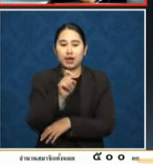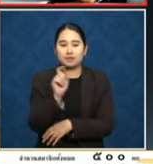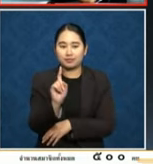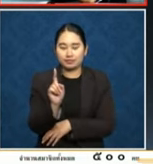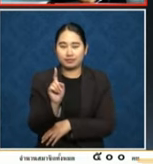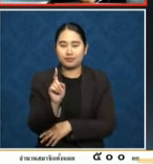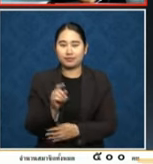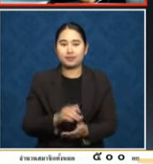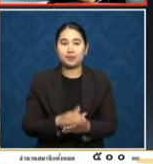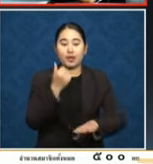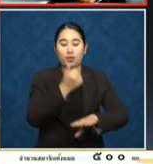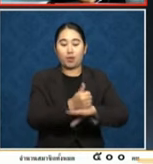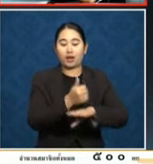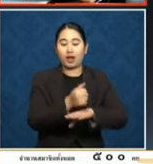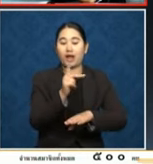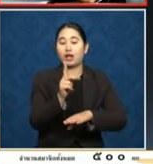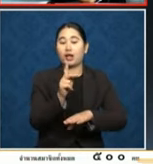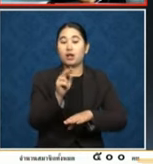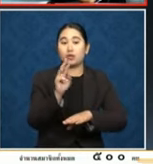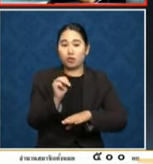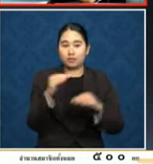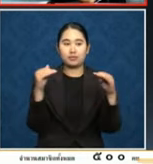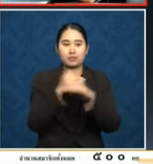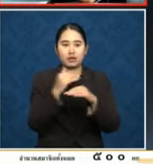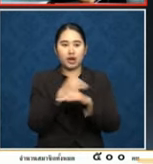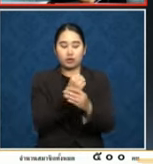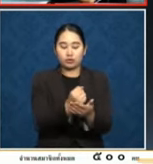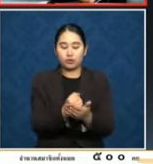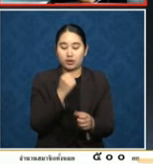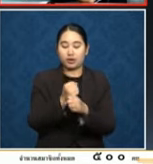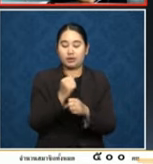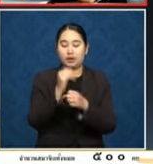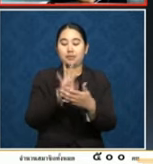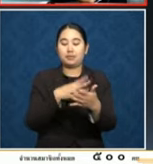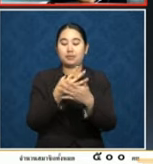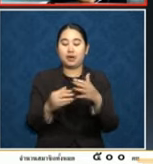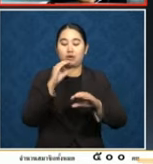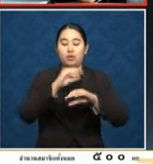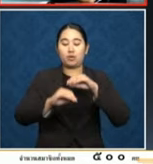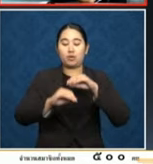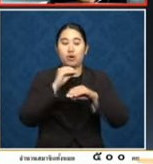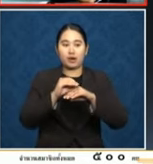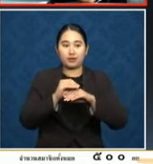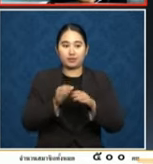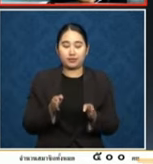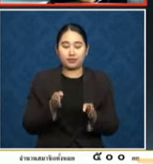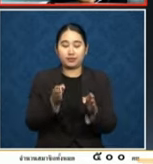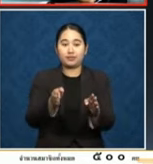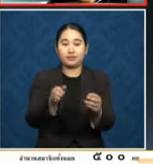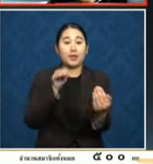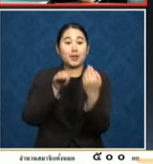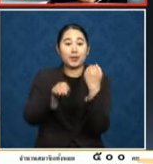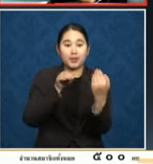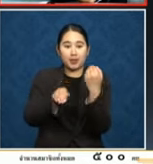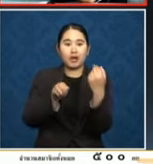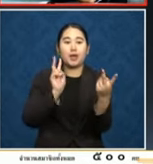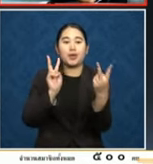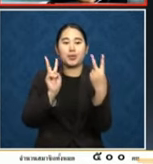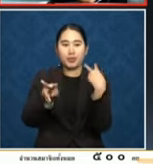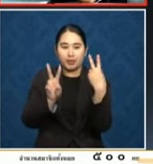าอธิบดีกรมทางหลวงนะครับเพื่อดำเนินการจัดทำแผนก่อสร้างเพิ่มช่องทางสี่จราจร